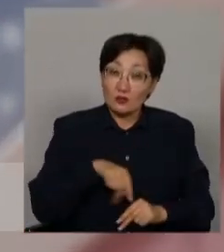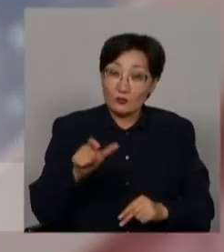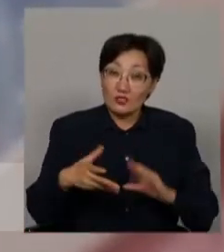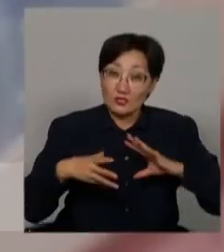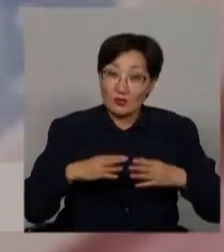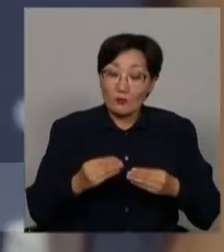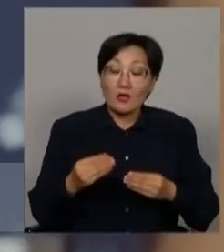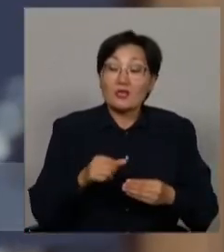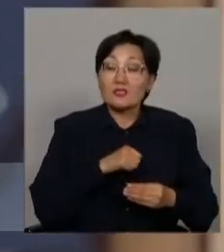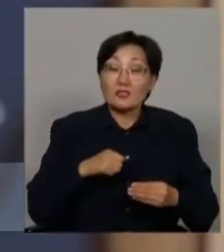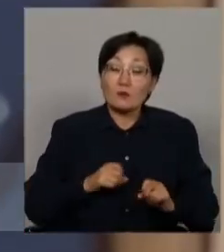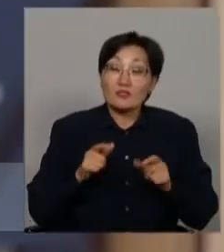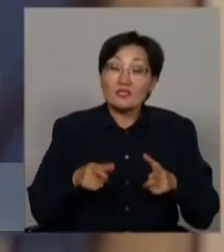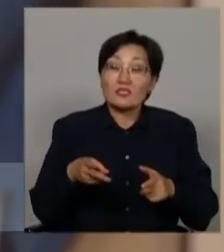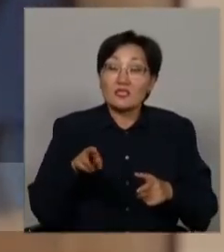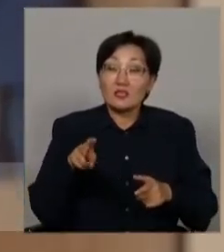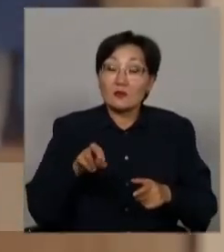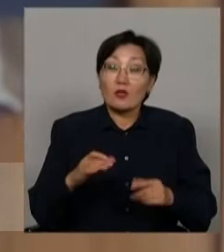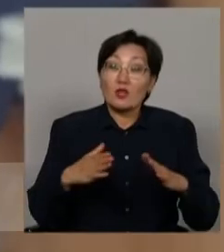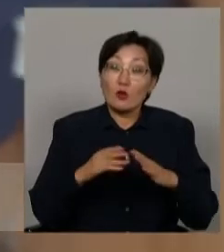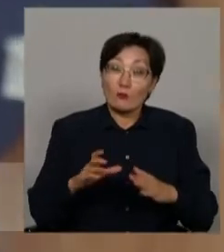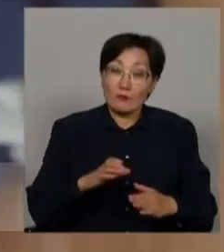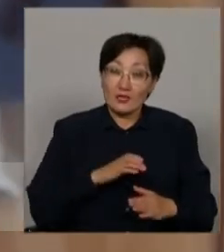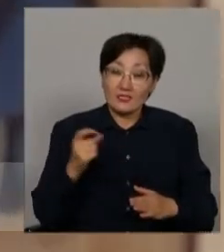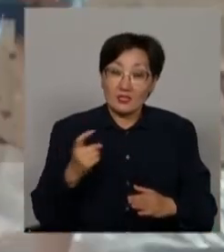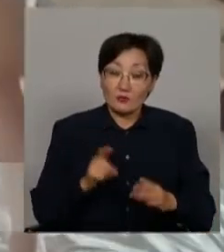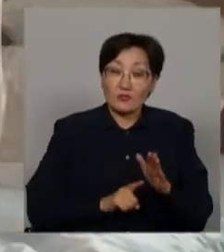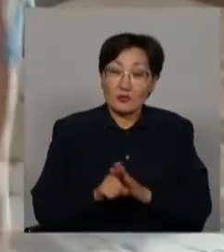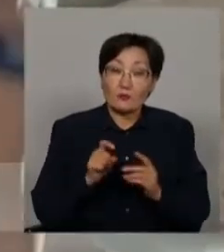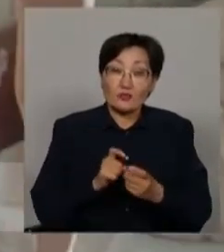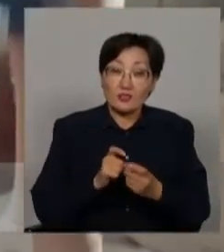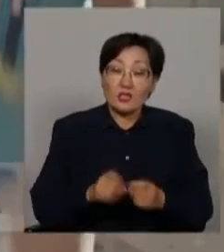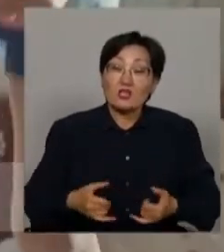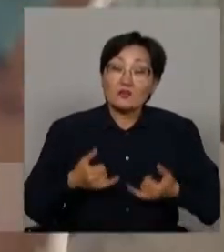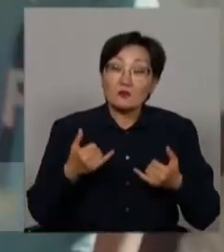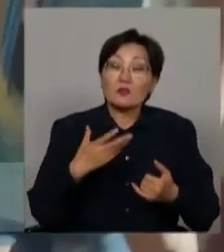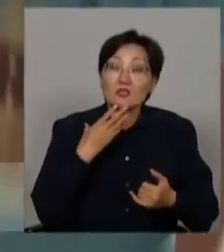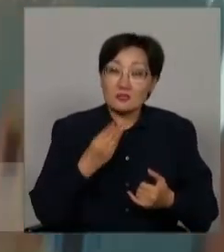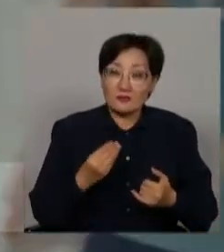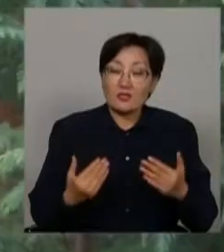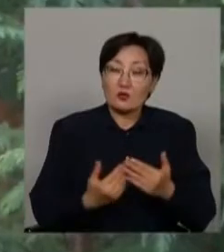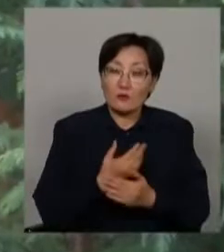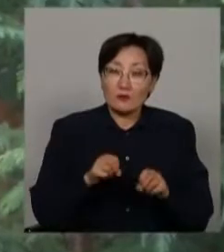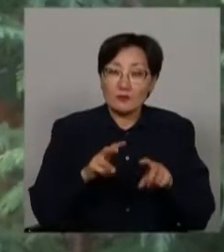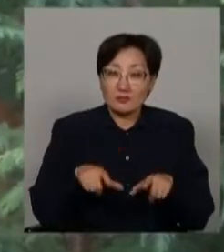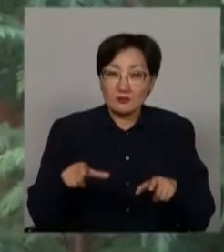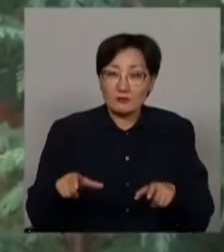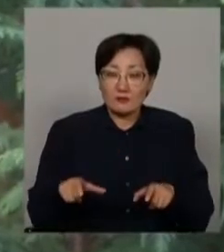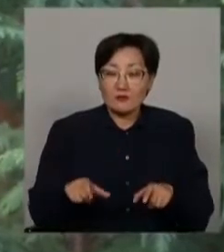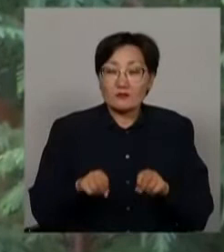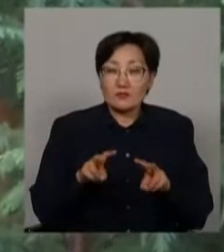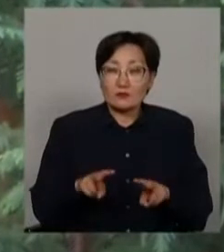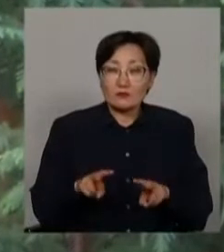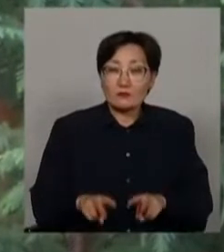результате Жанар сама устраивается няней в дом богатой хозяйки и начинает бороться за уважение к своей новой профессии. Мотивационный сериал